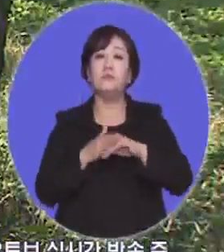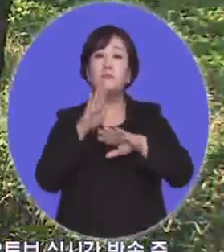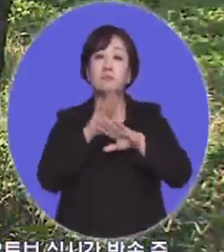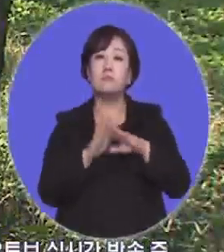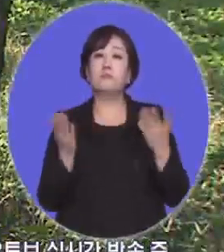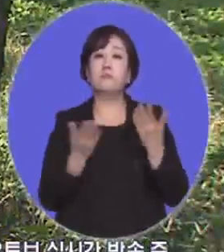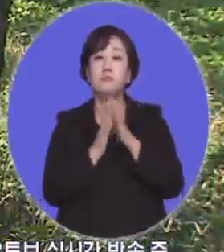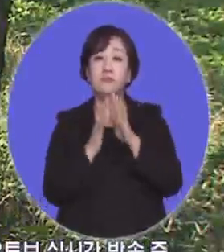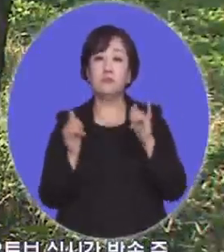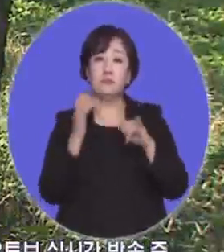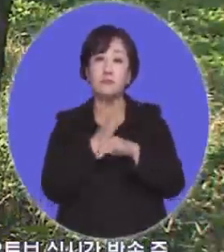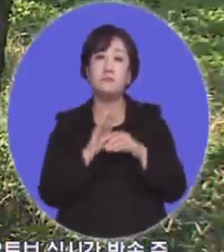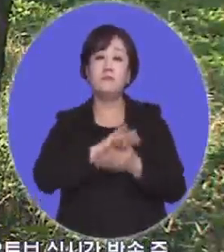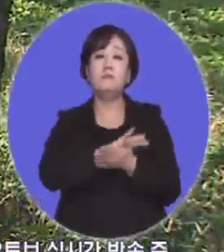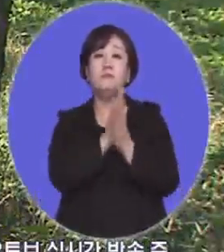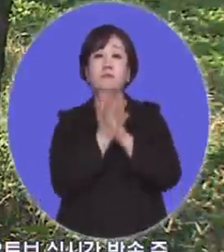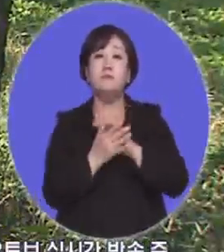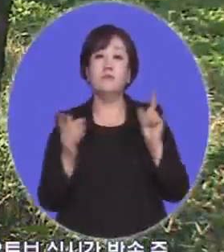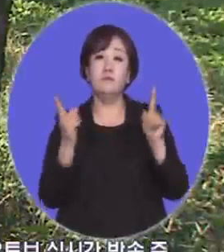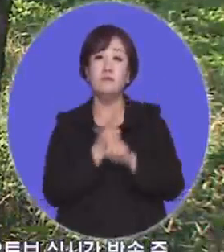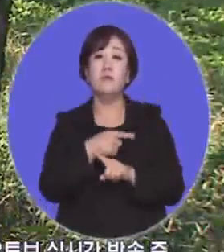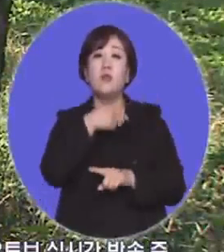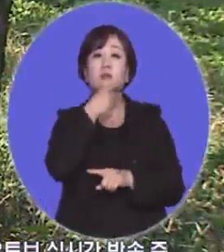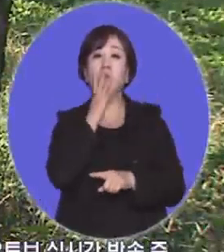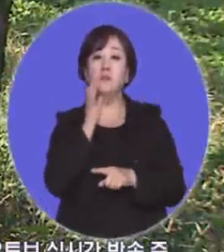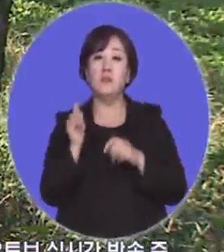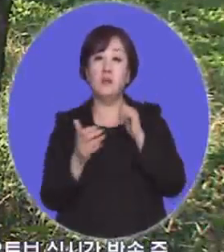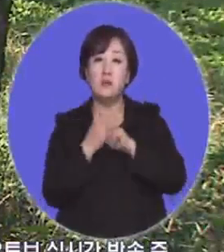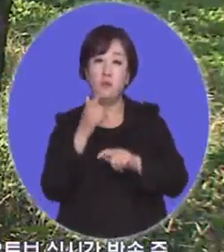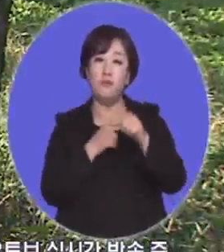가운데는 변화 자체를 기피하는 고령의 어르신들이 많아